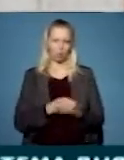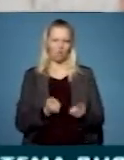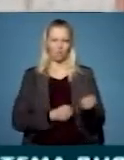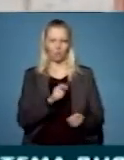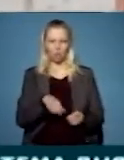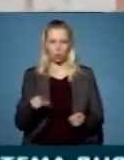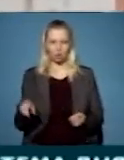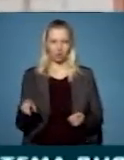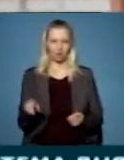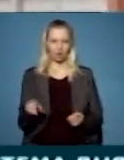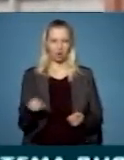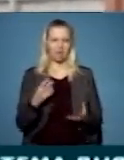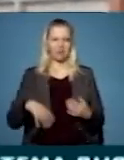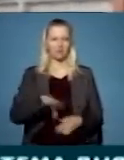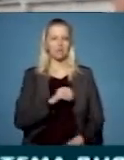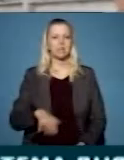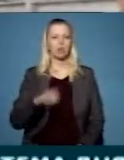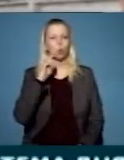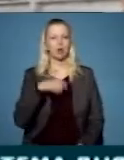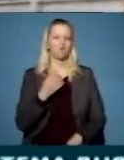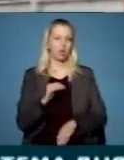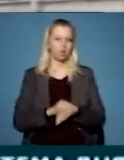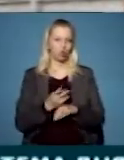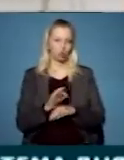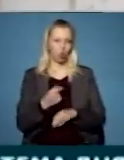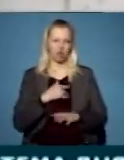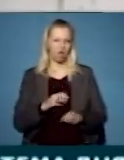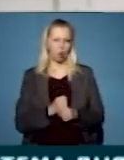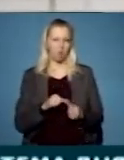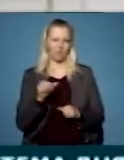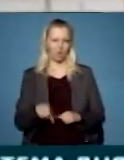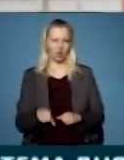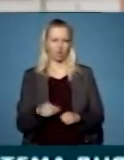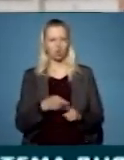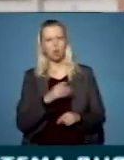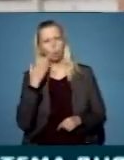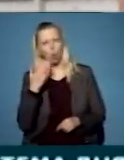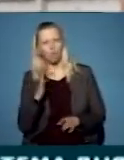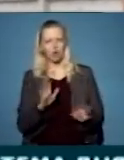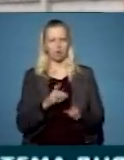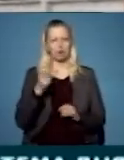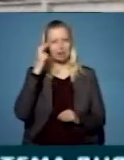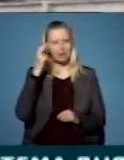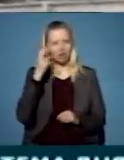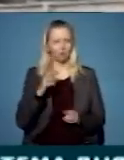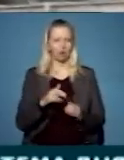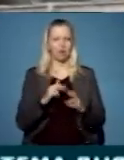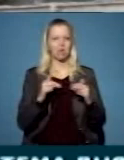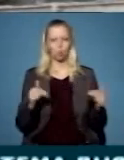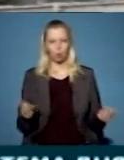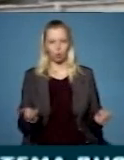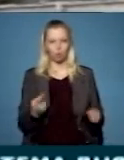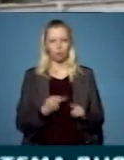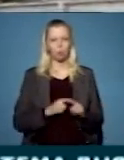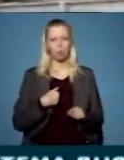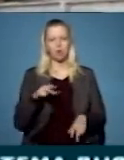водіїв на всій території України фактично. Я не роблю виключення, чи це Буковина, чи це Київщина, чи це Дніпропетровщина.